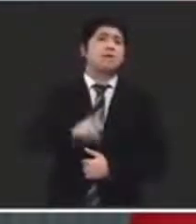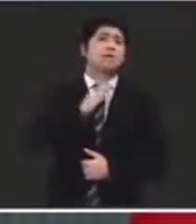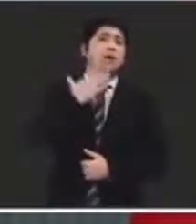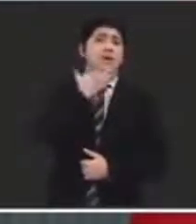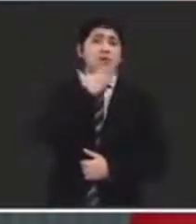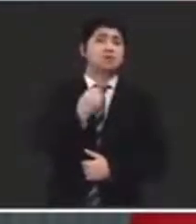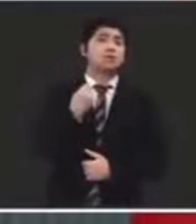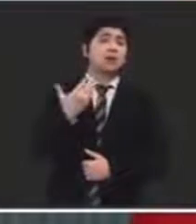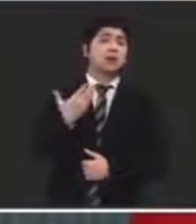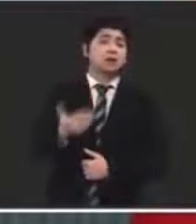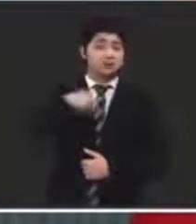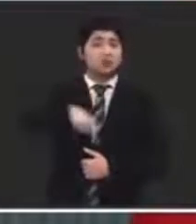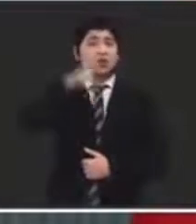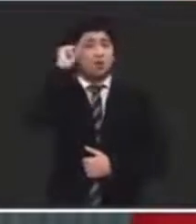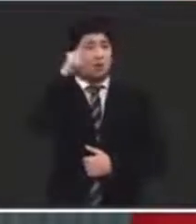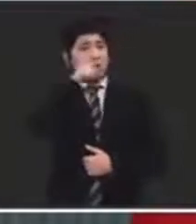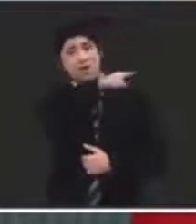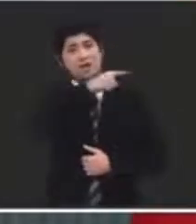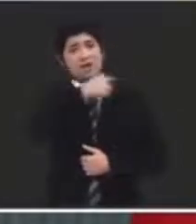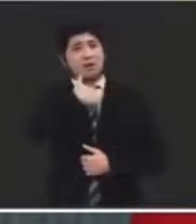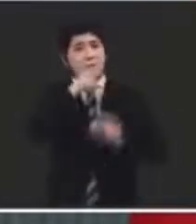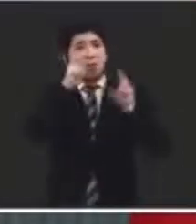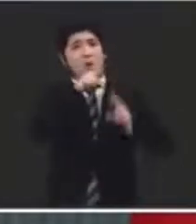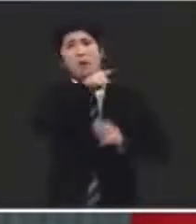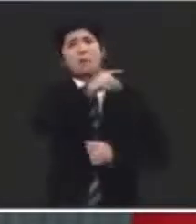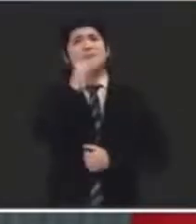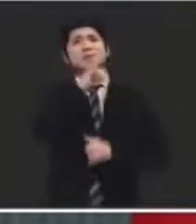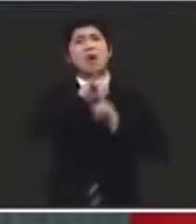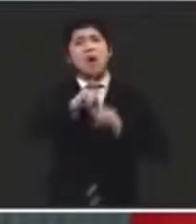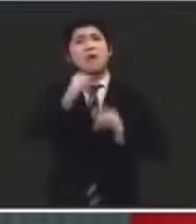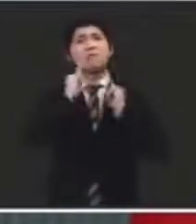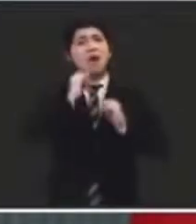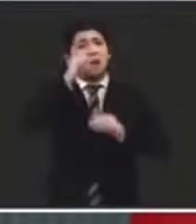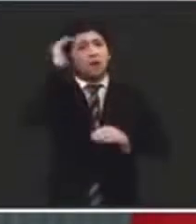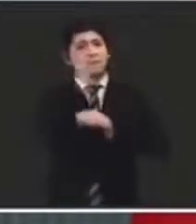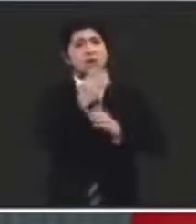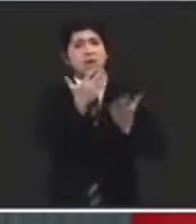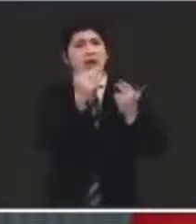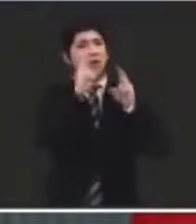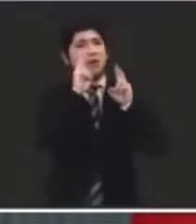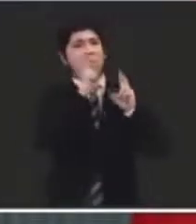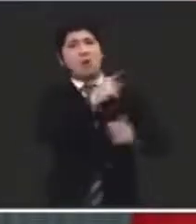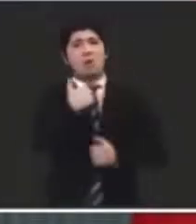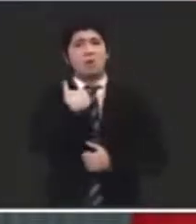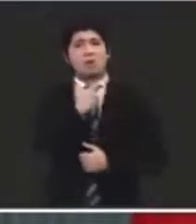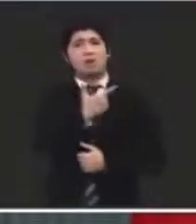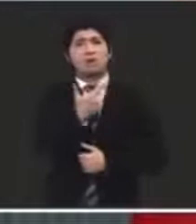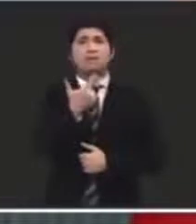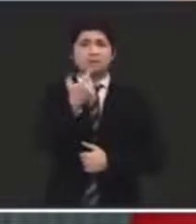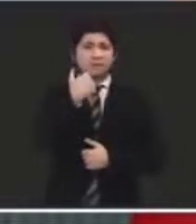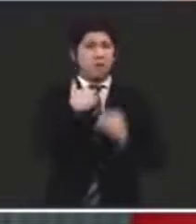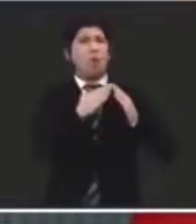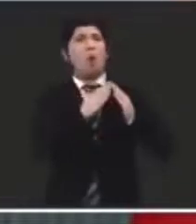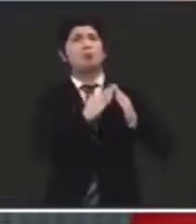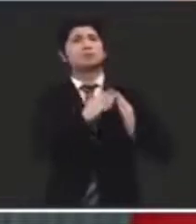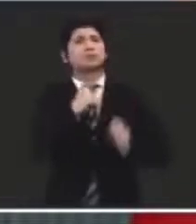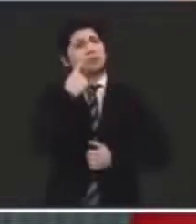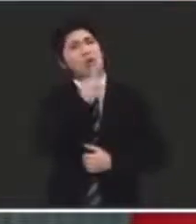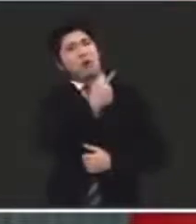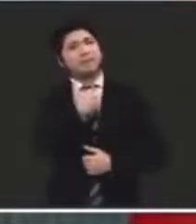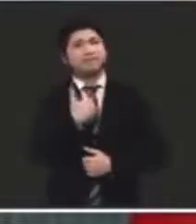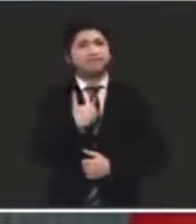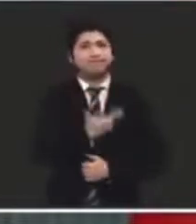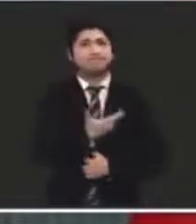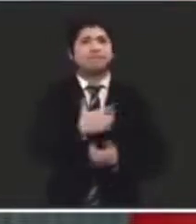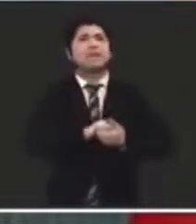yunanistan’ın Göz göre göre benzer bir felakete sürüklenmesinden bir komşu sıfatıyla